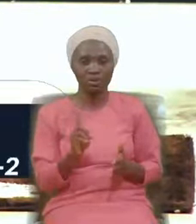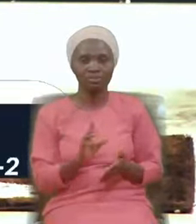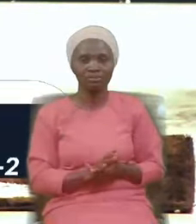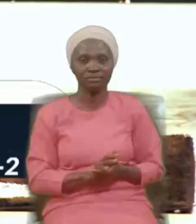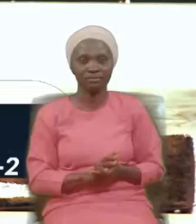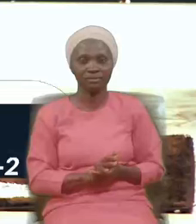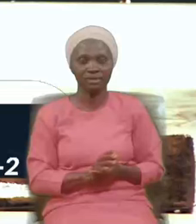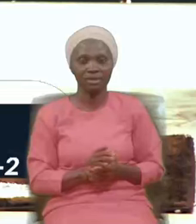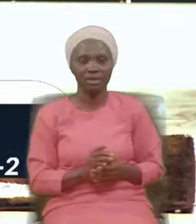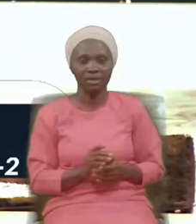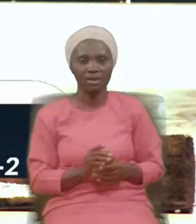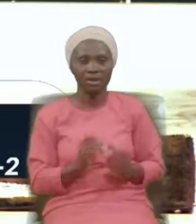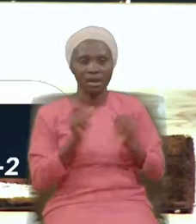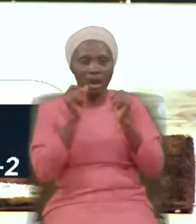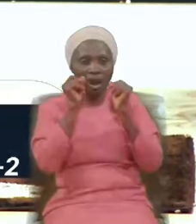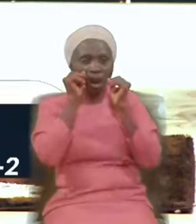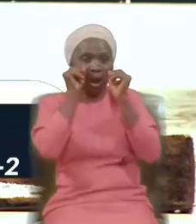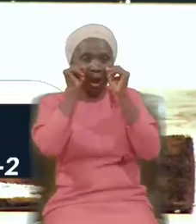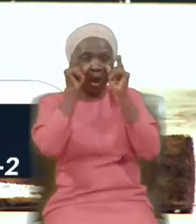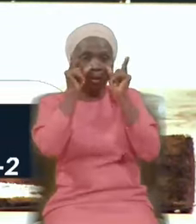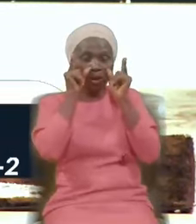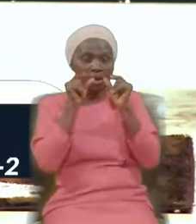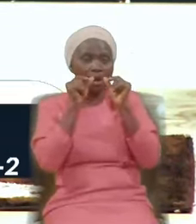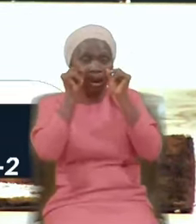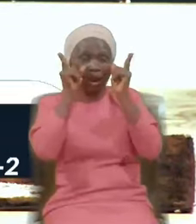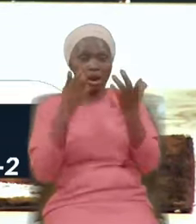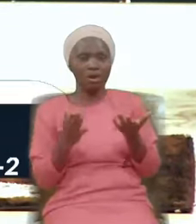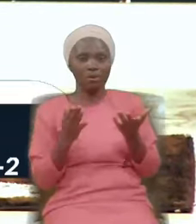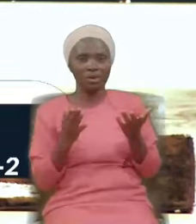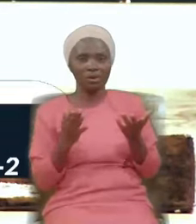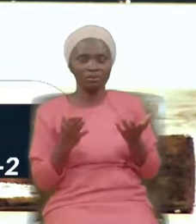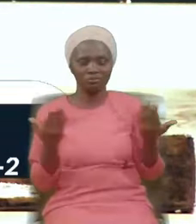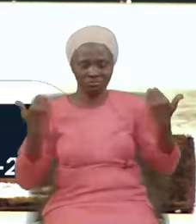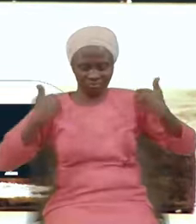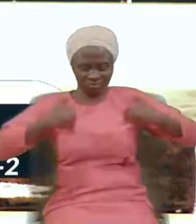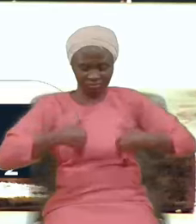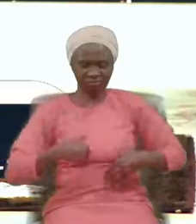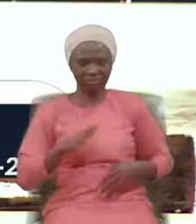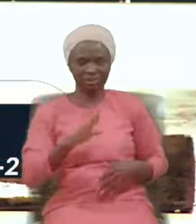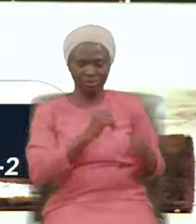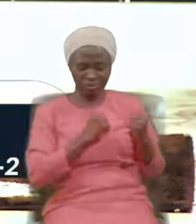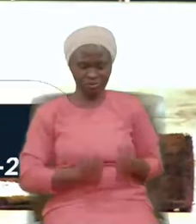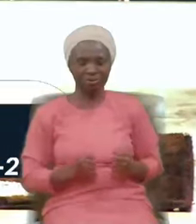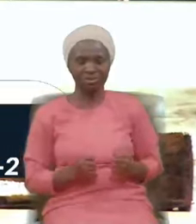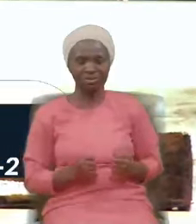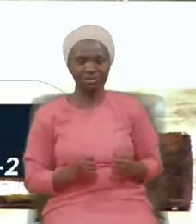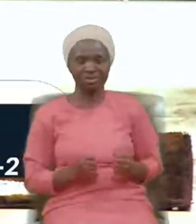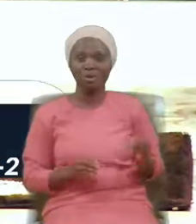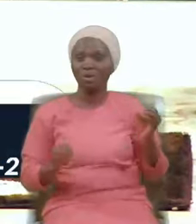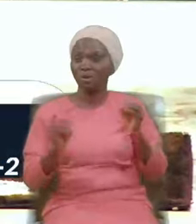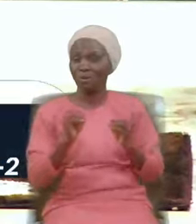réveille-toi. Revêt ta parure, Sion. Revêt tes habits de fête,